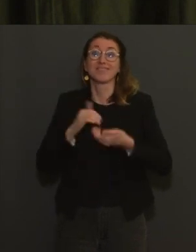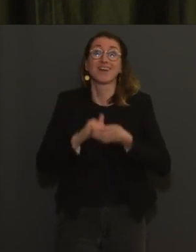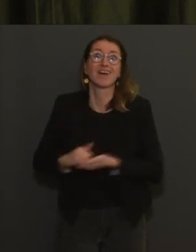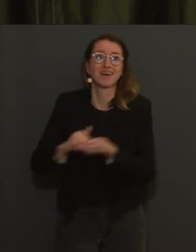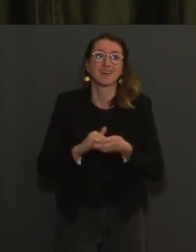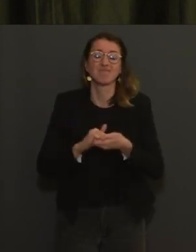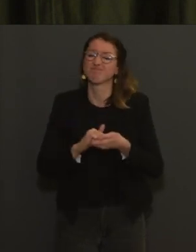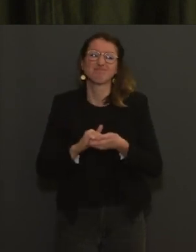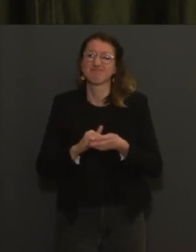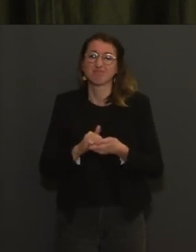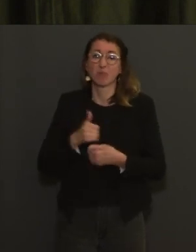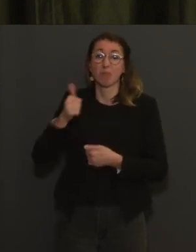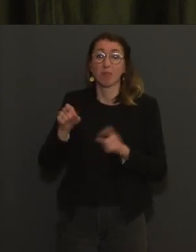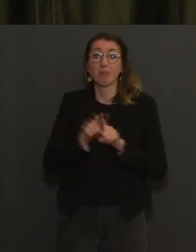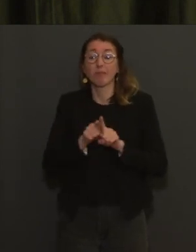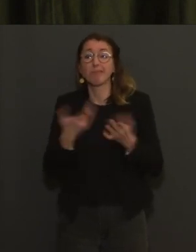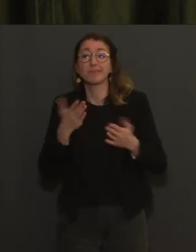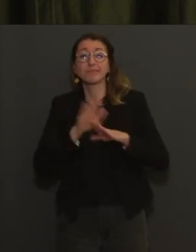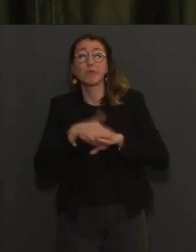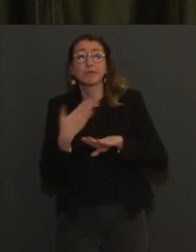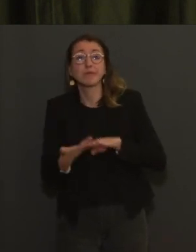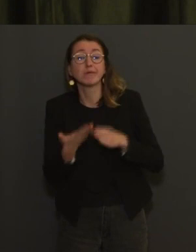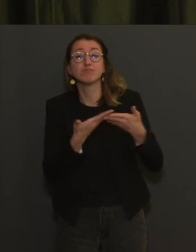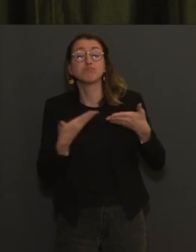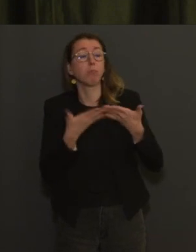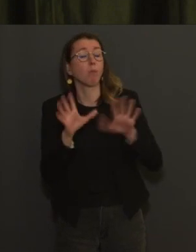santé publique. Nous avons un message pour eux.